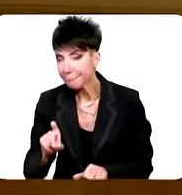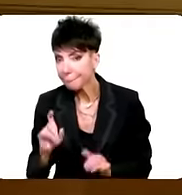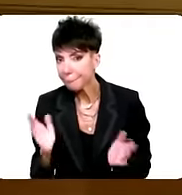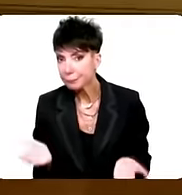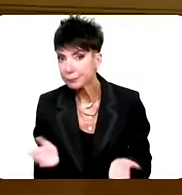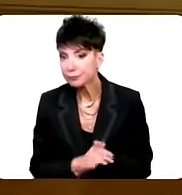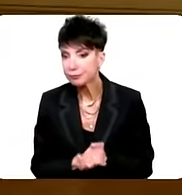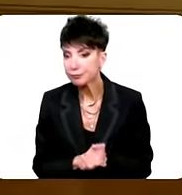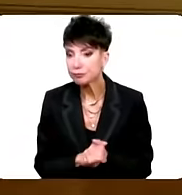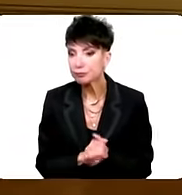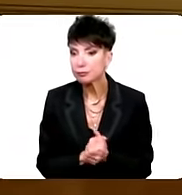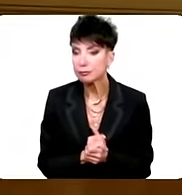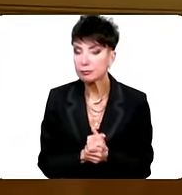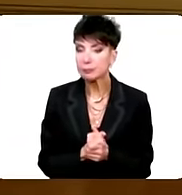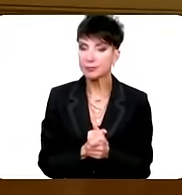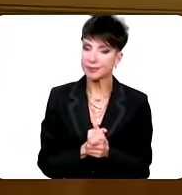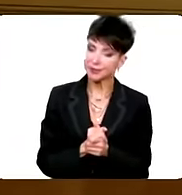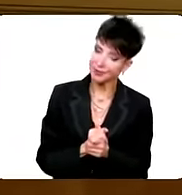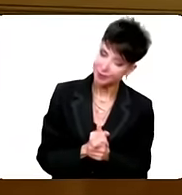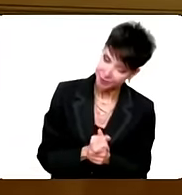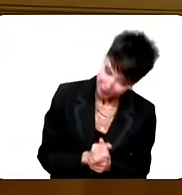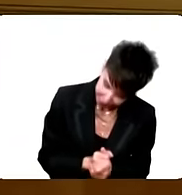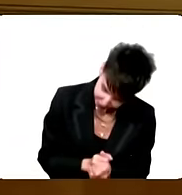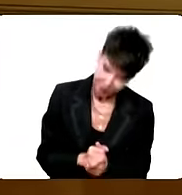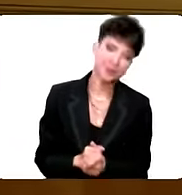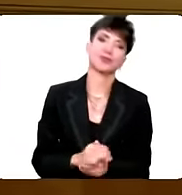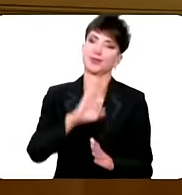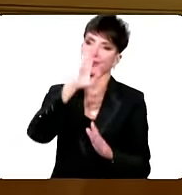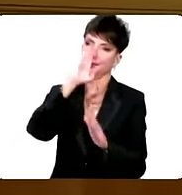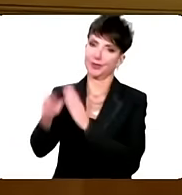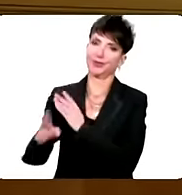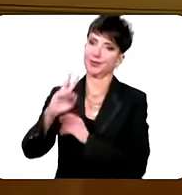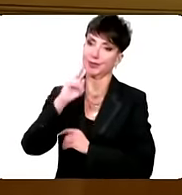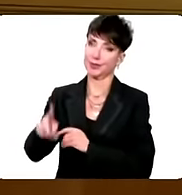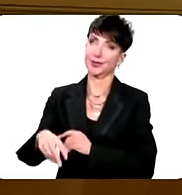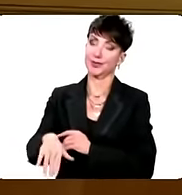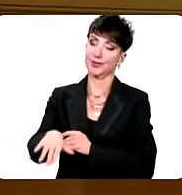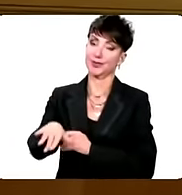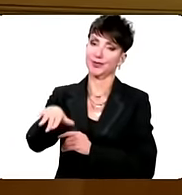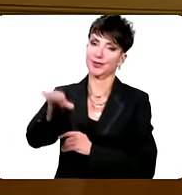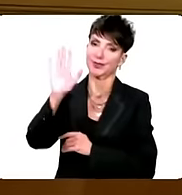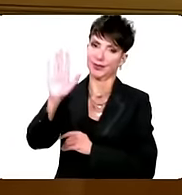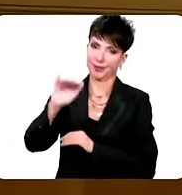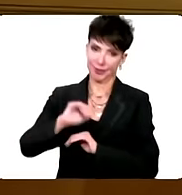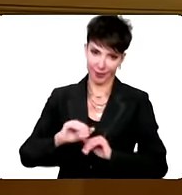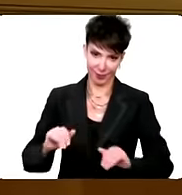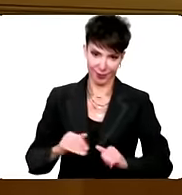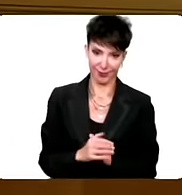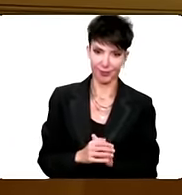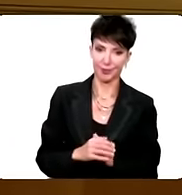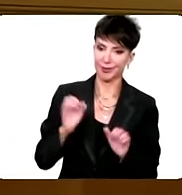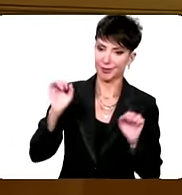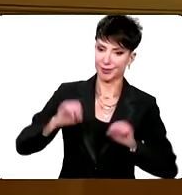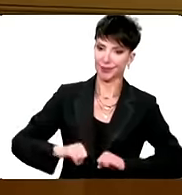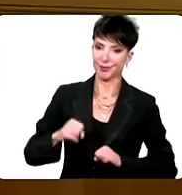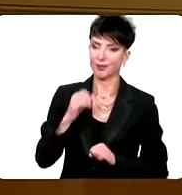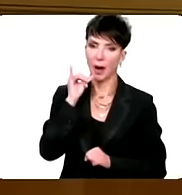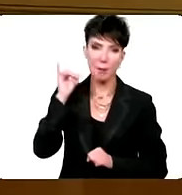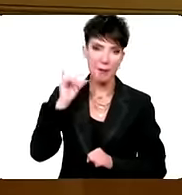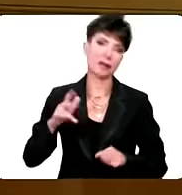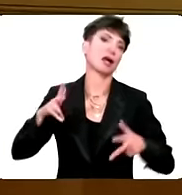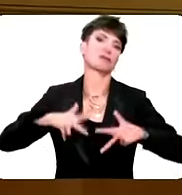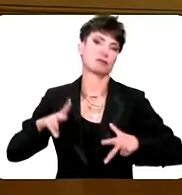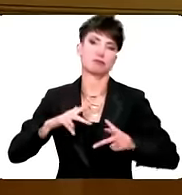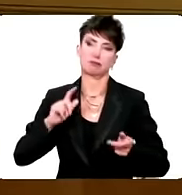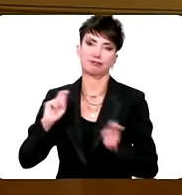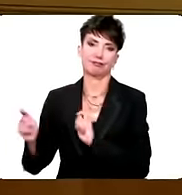Πάλι δεν θα σας απαντήσω ευθέως. Θα πω μόνο ότι σε κάθε κυβερνητική αλλαγή υπάρχουν δύο επιλογές.